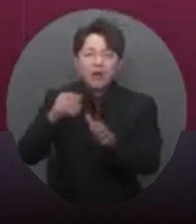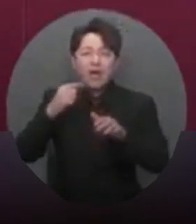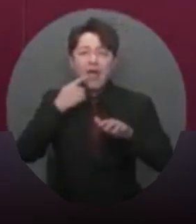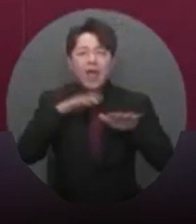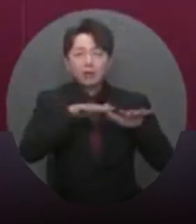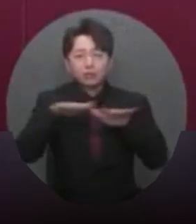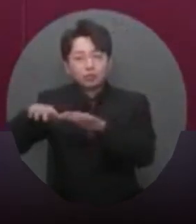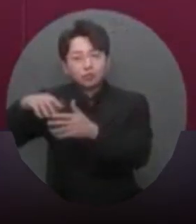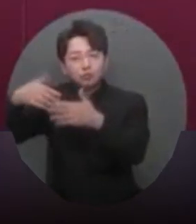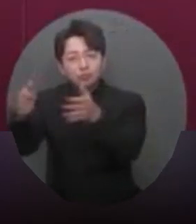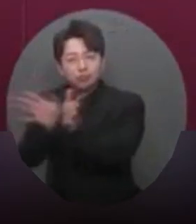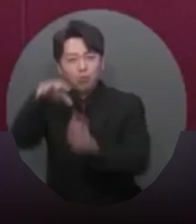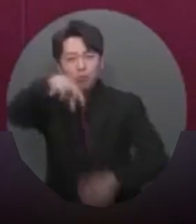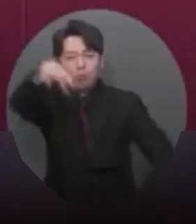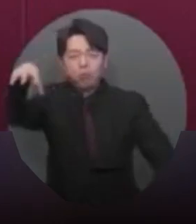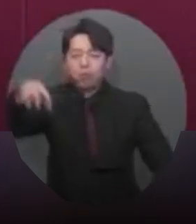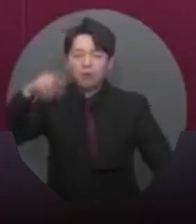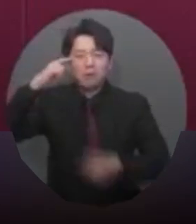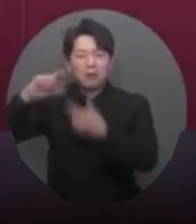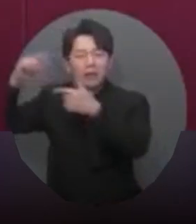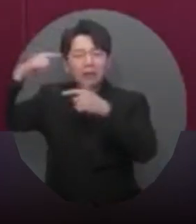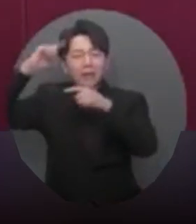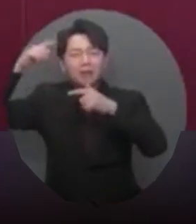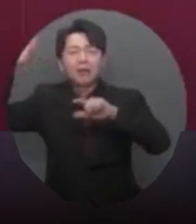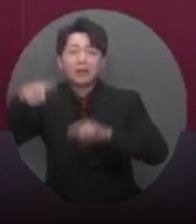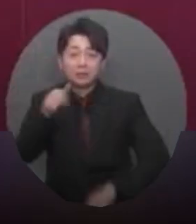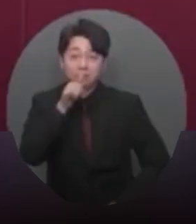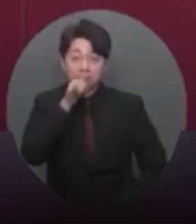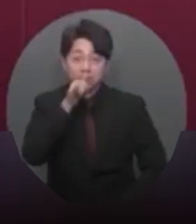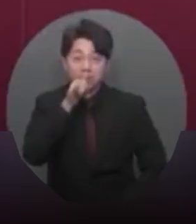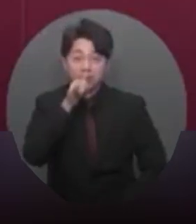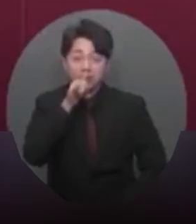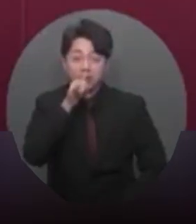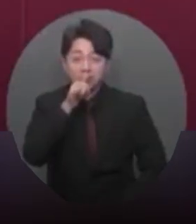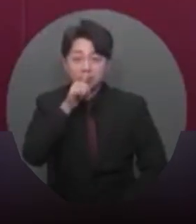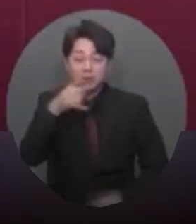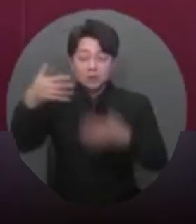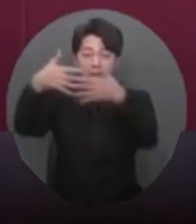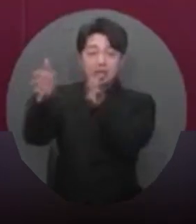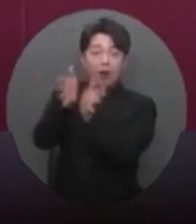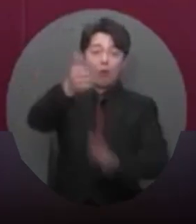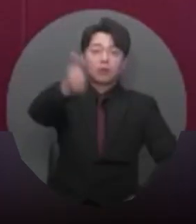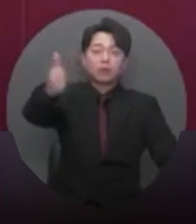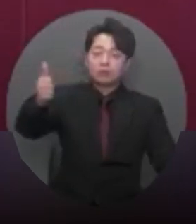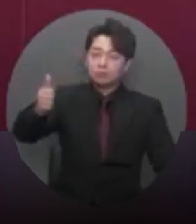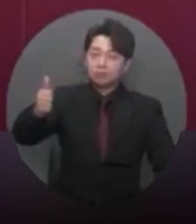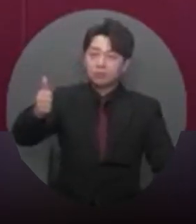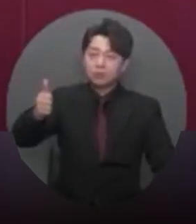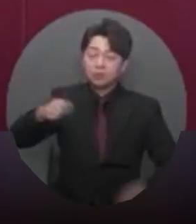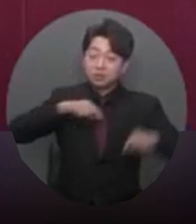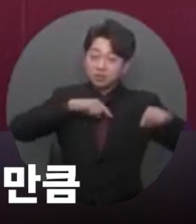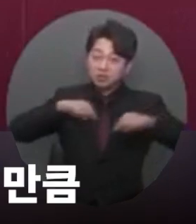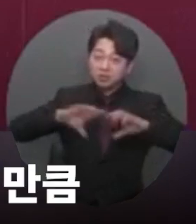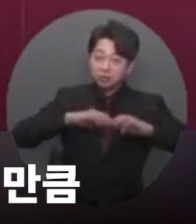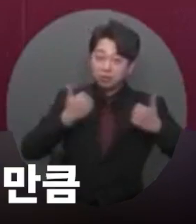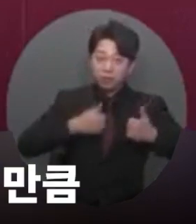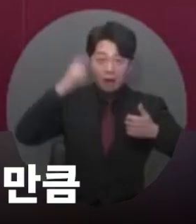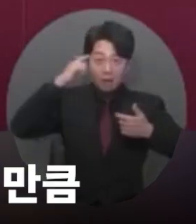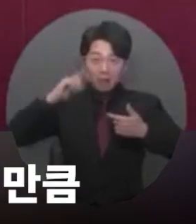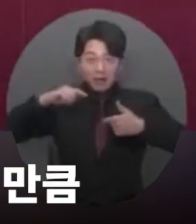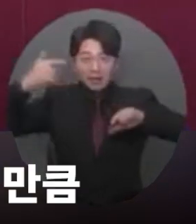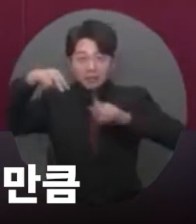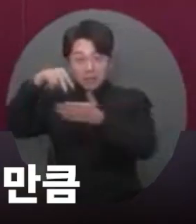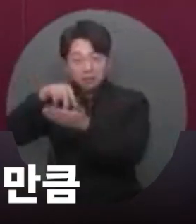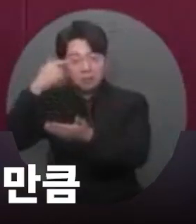관련 부처가 반대와 우려를 표명했습니다 장관들이 다 정책 반대 자라서 있겠읍니까 아니면 각